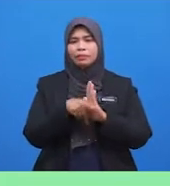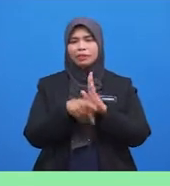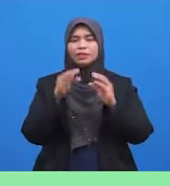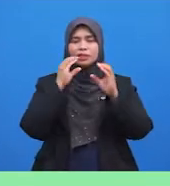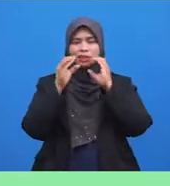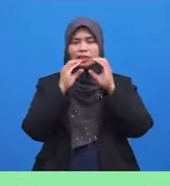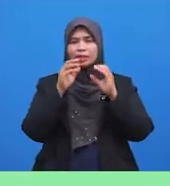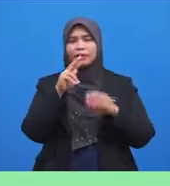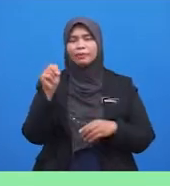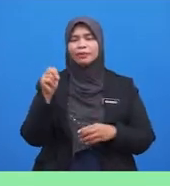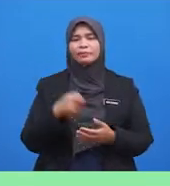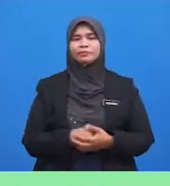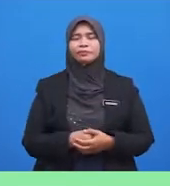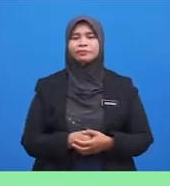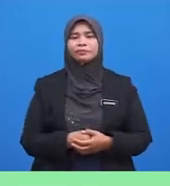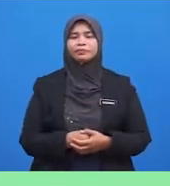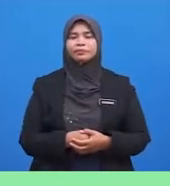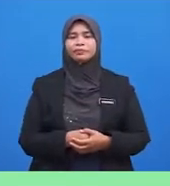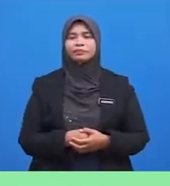sudut percakapan.